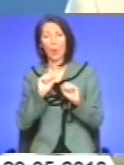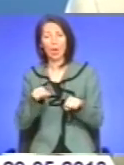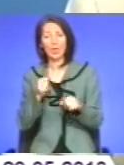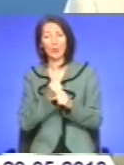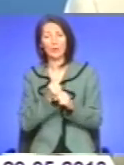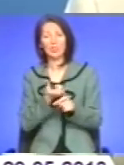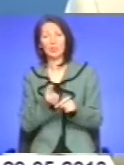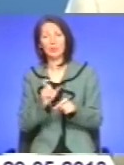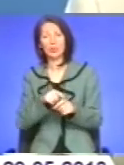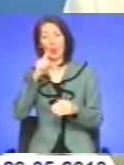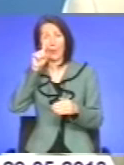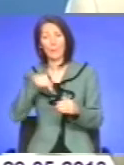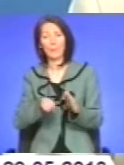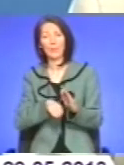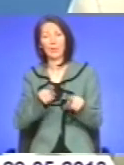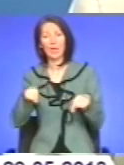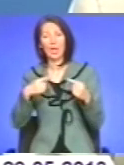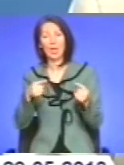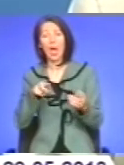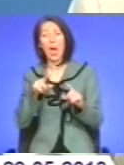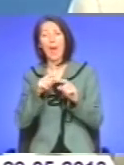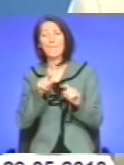более уверенности, поднята планка именно